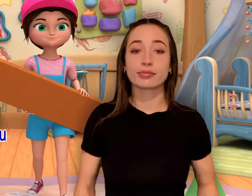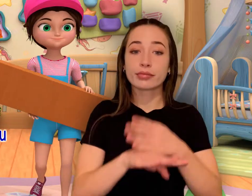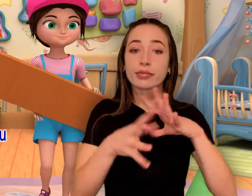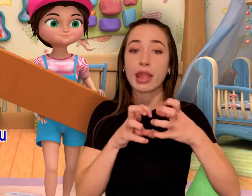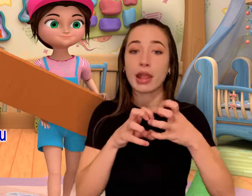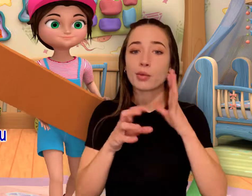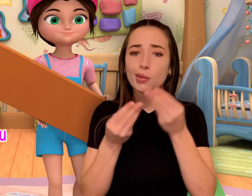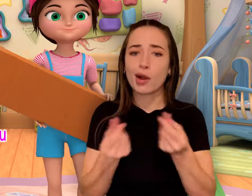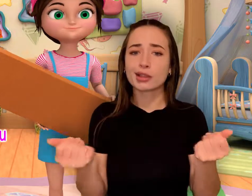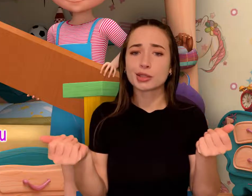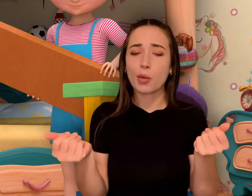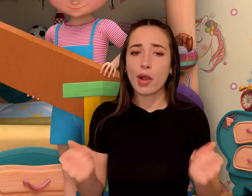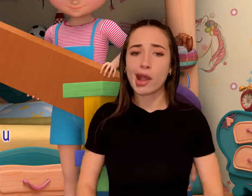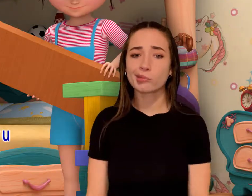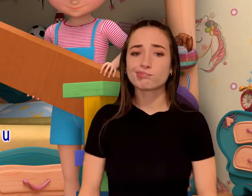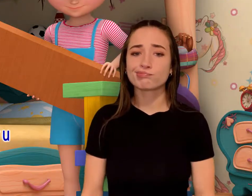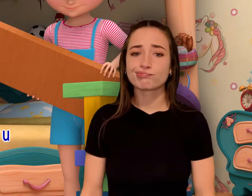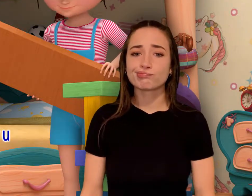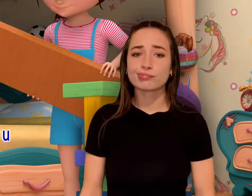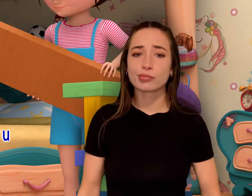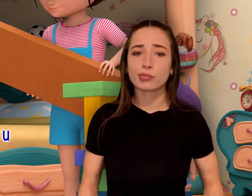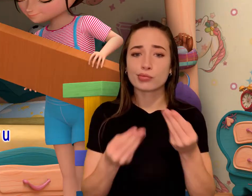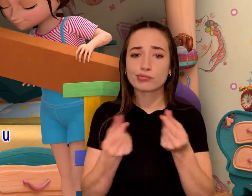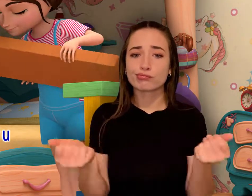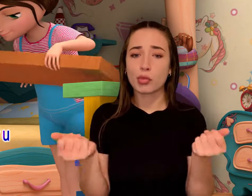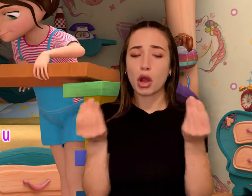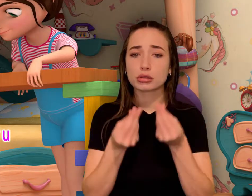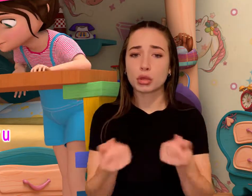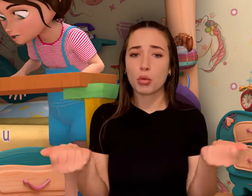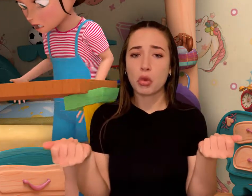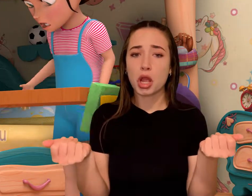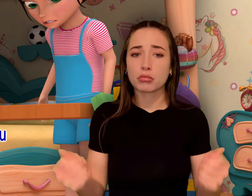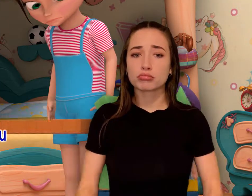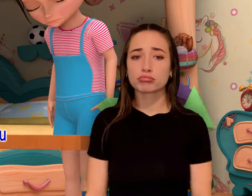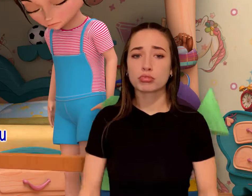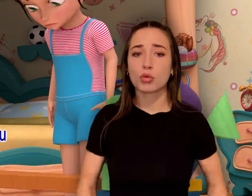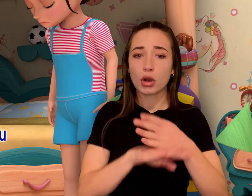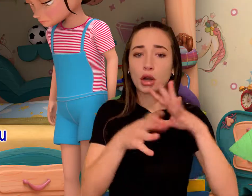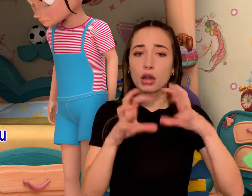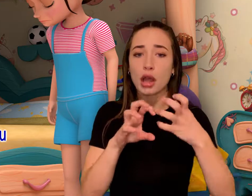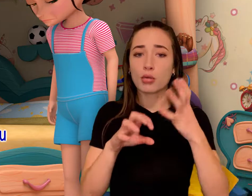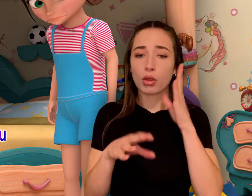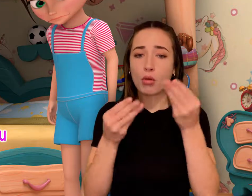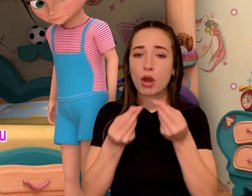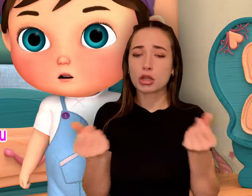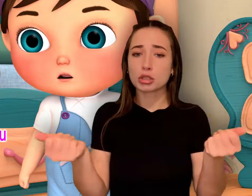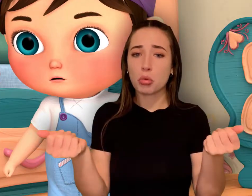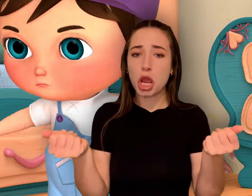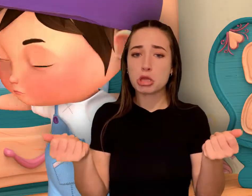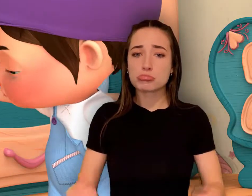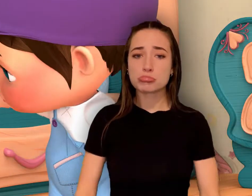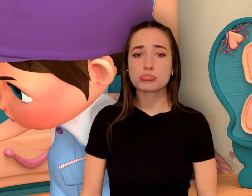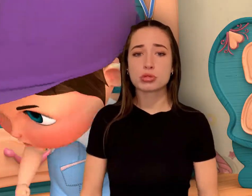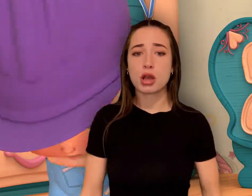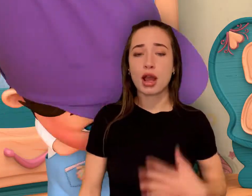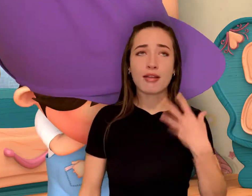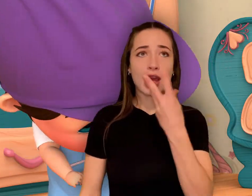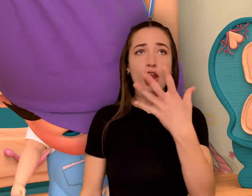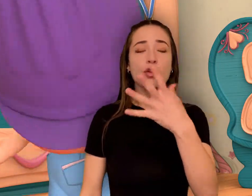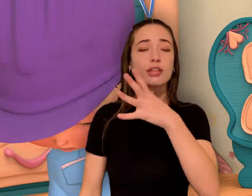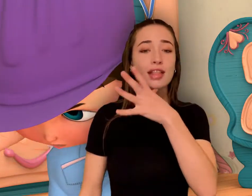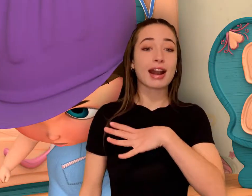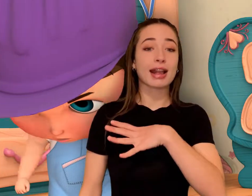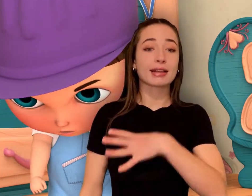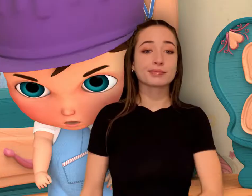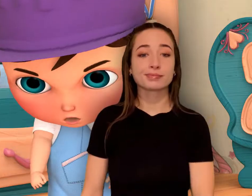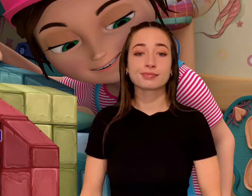木材は流される、流される、流される。木材は流される。さあど